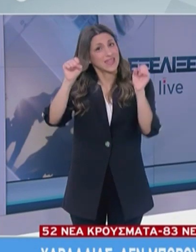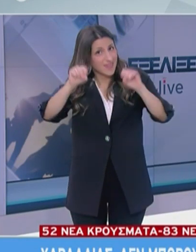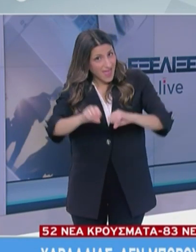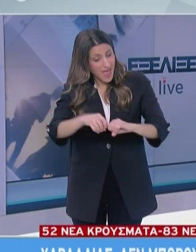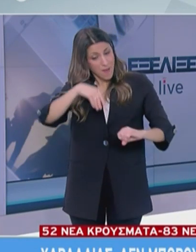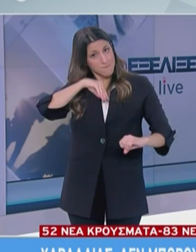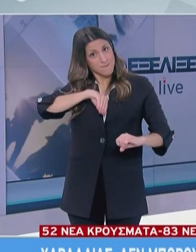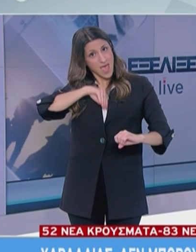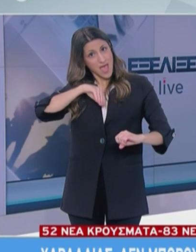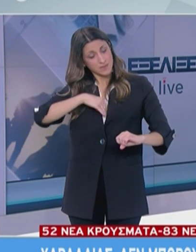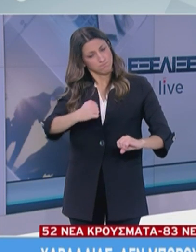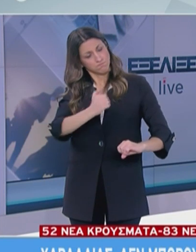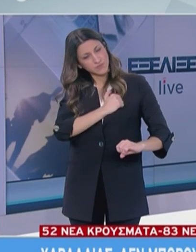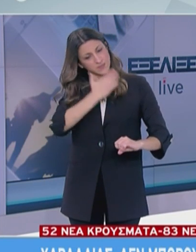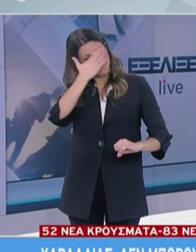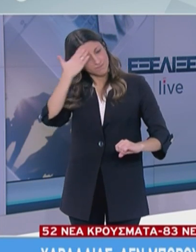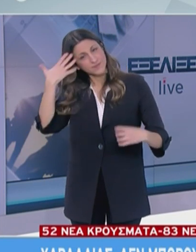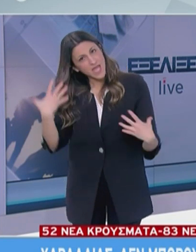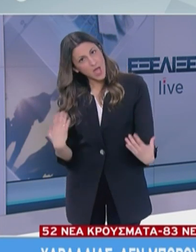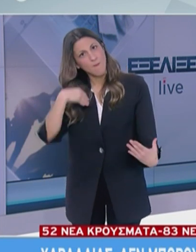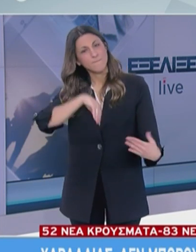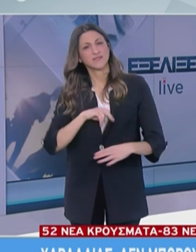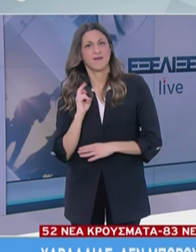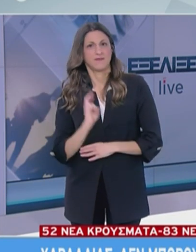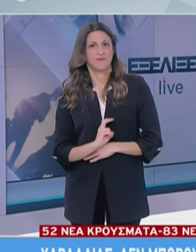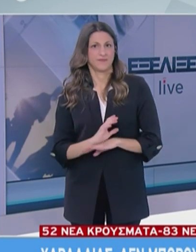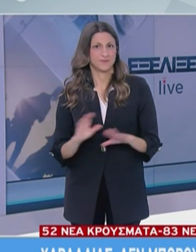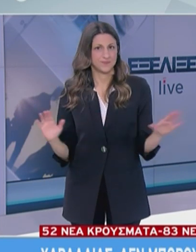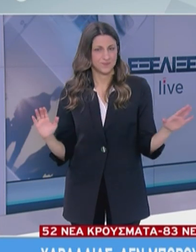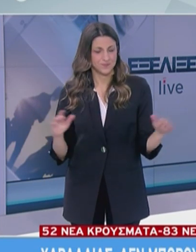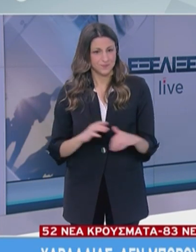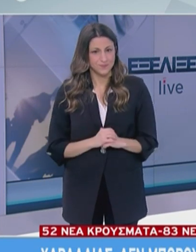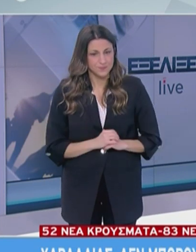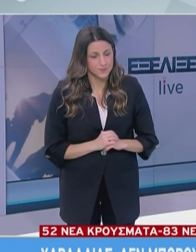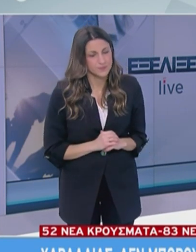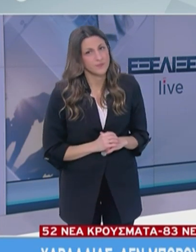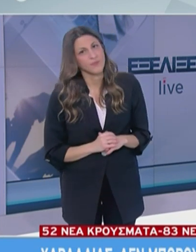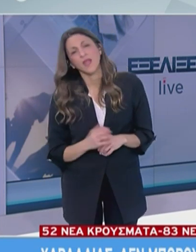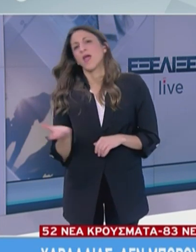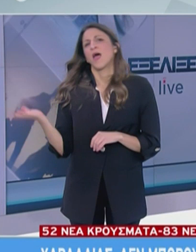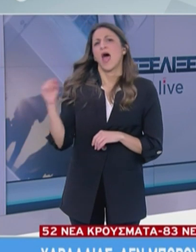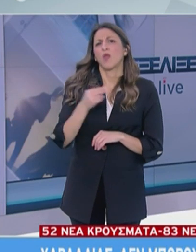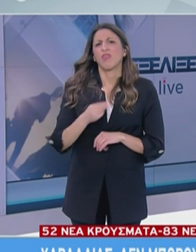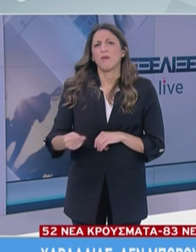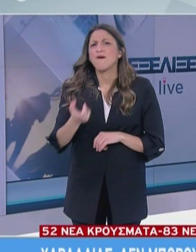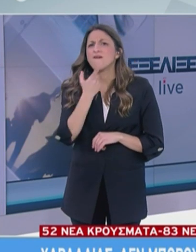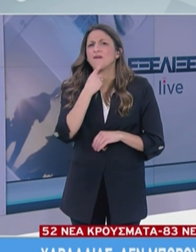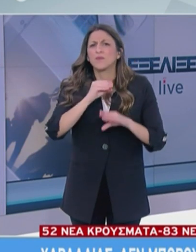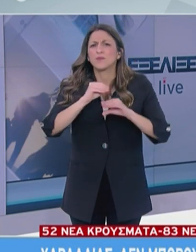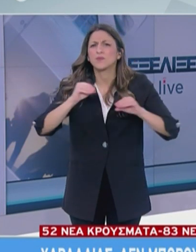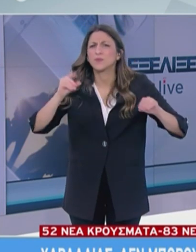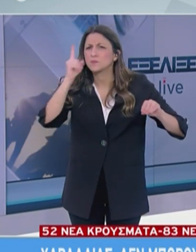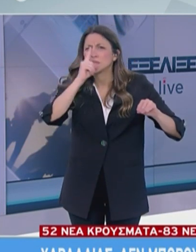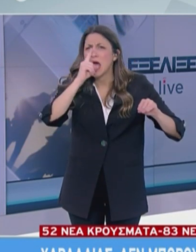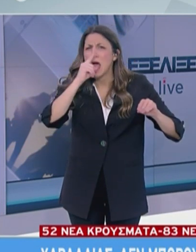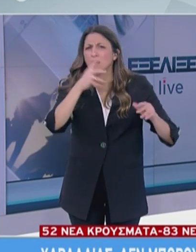μας, να παραμένει η ίδια και το αίσθημα ελπίδας αναλύωτο. Θα ήθελα επίσης να αναφερθώ και σε διάφορα fake news που κυκλοφορούν όλο